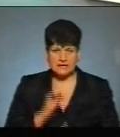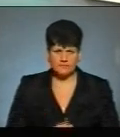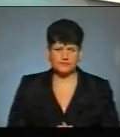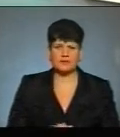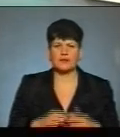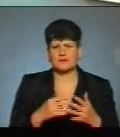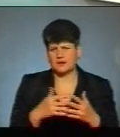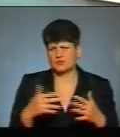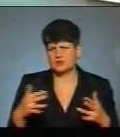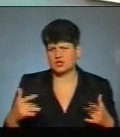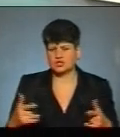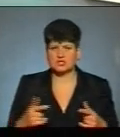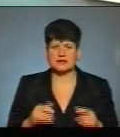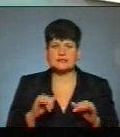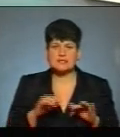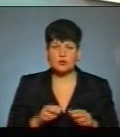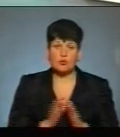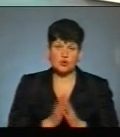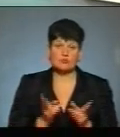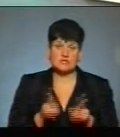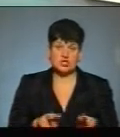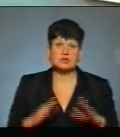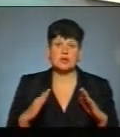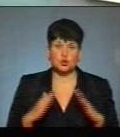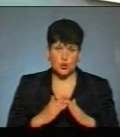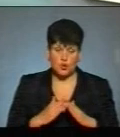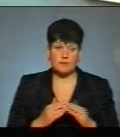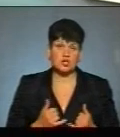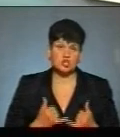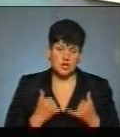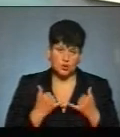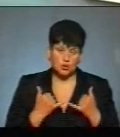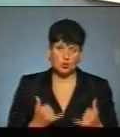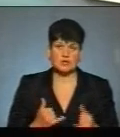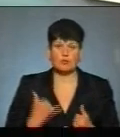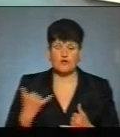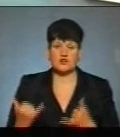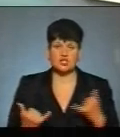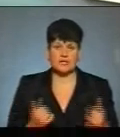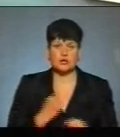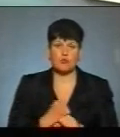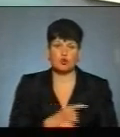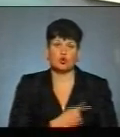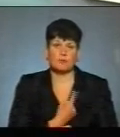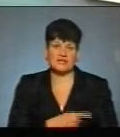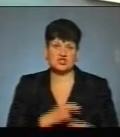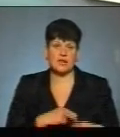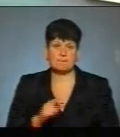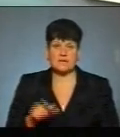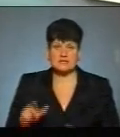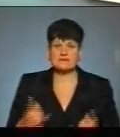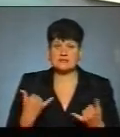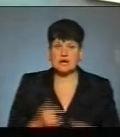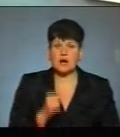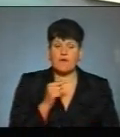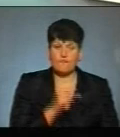інших обмежувальних заходів. Тому просимо залишатися вдома і шануйте і поважайте роботу медичних працівників, адже зараз вони